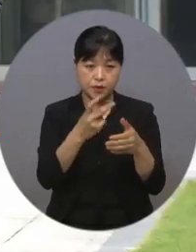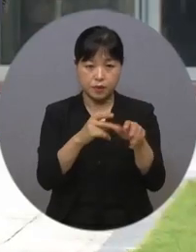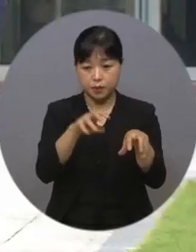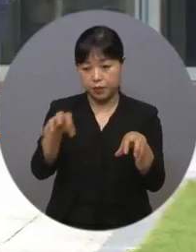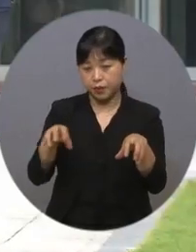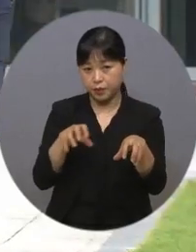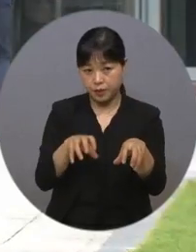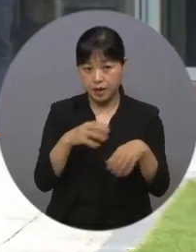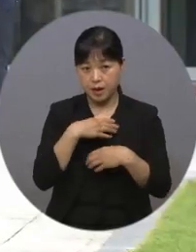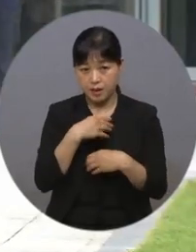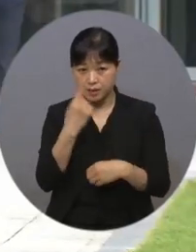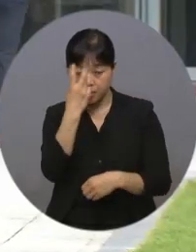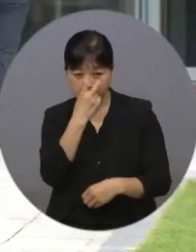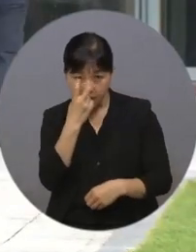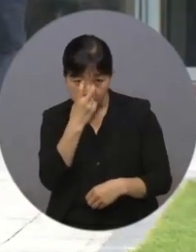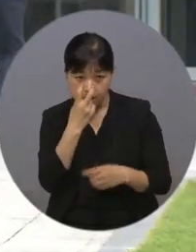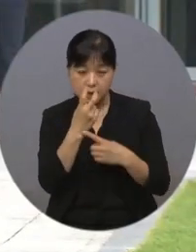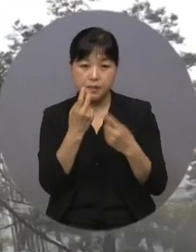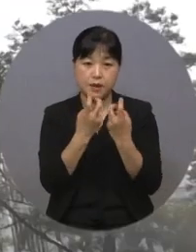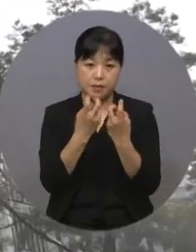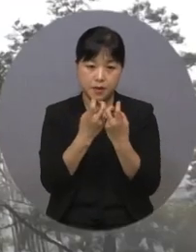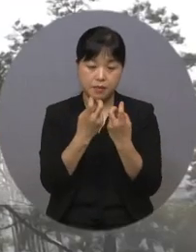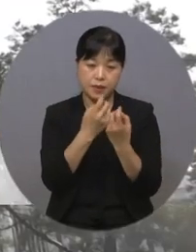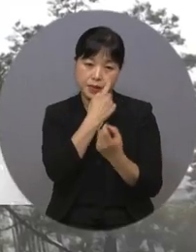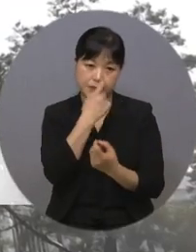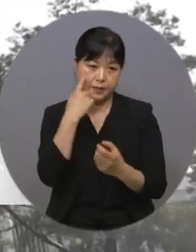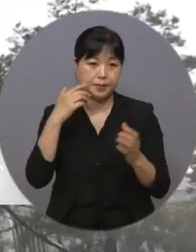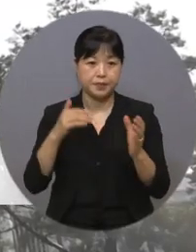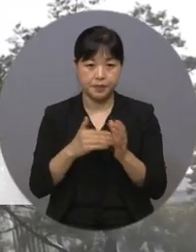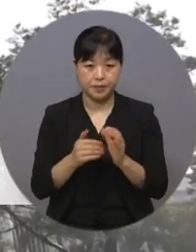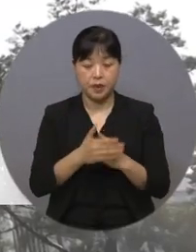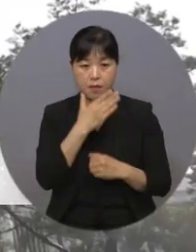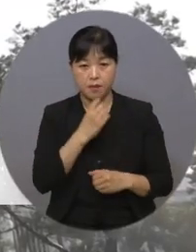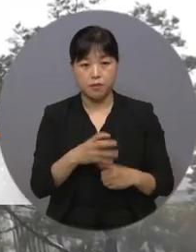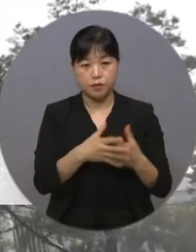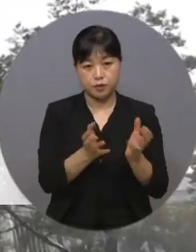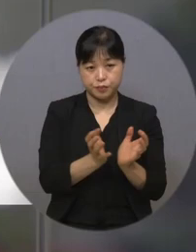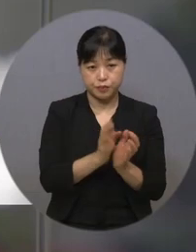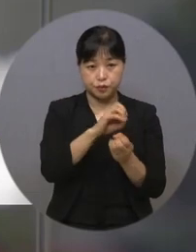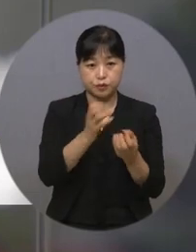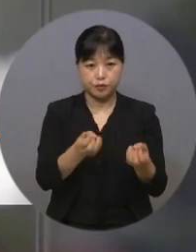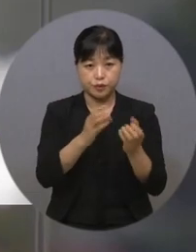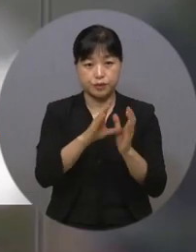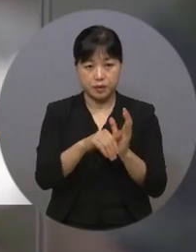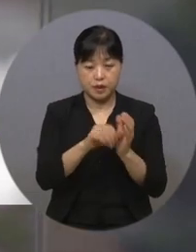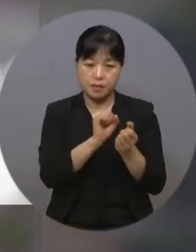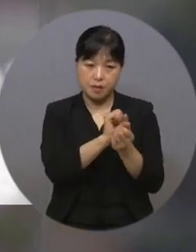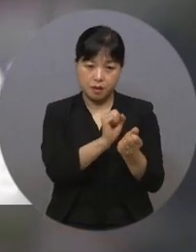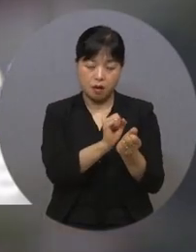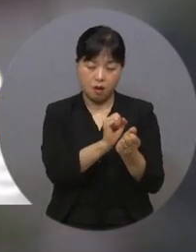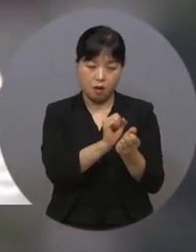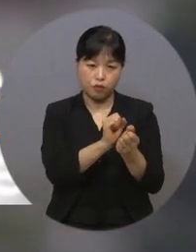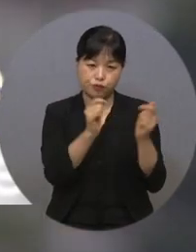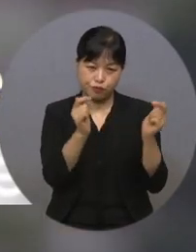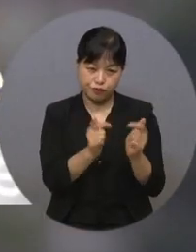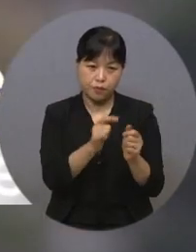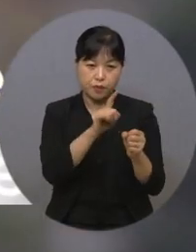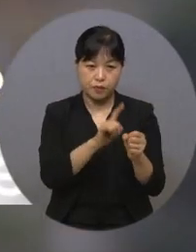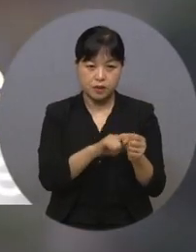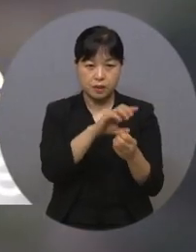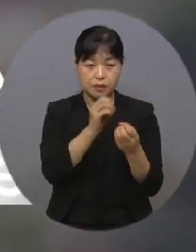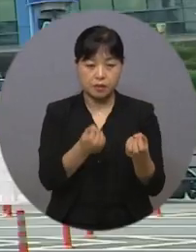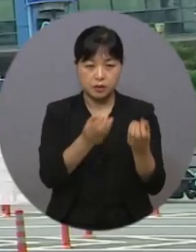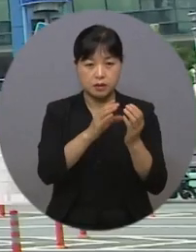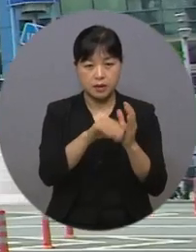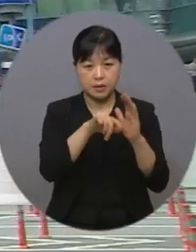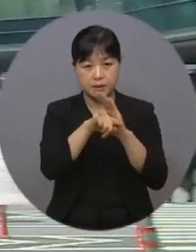안전관리 대책을 점검했습니다. 보건복지부는 추석 연휴 기간 동안 감염 위험 최소화를 위해 명절에